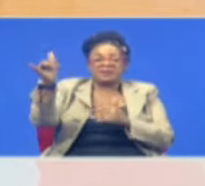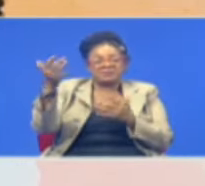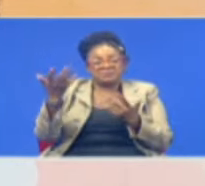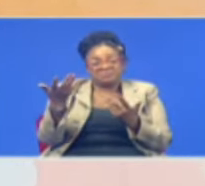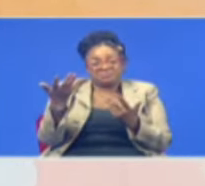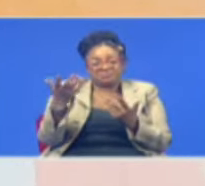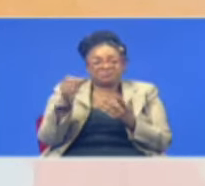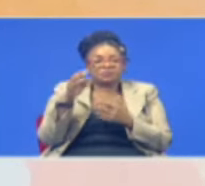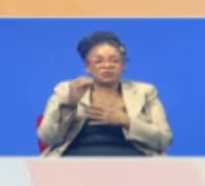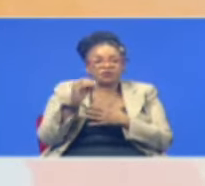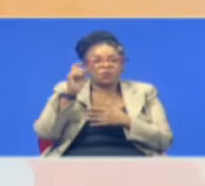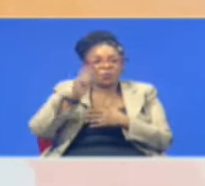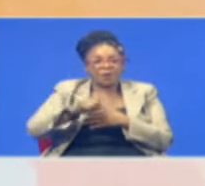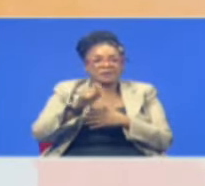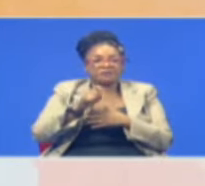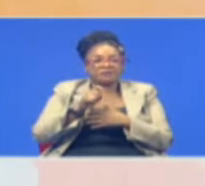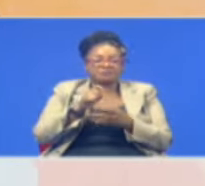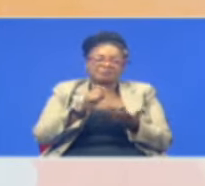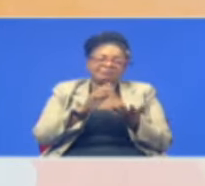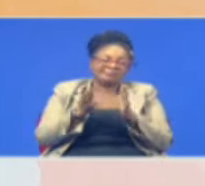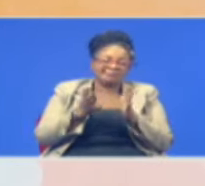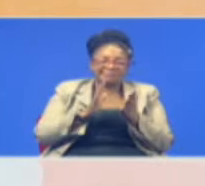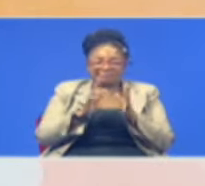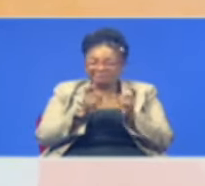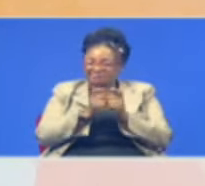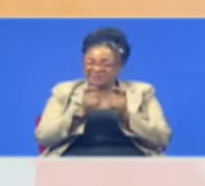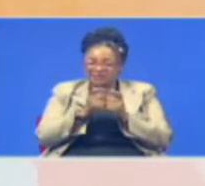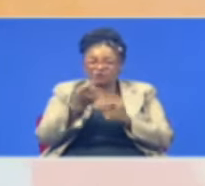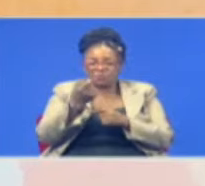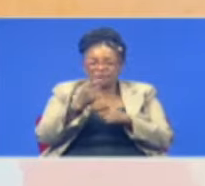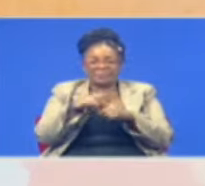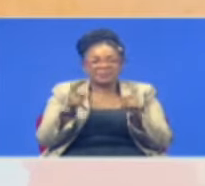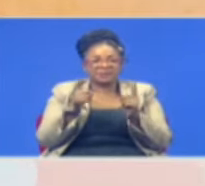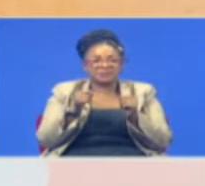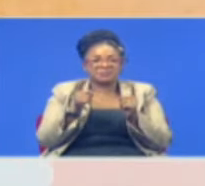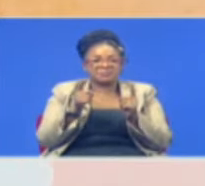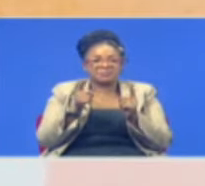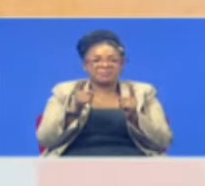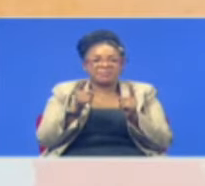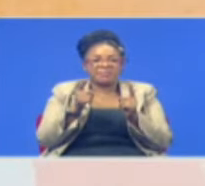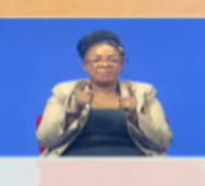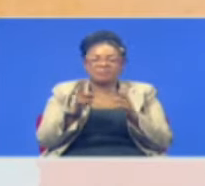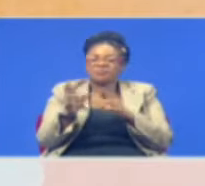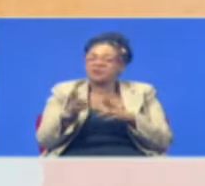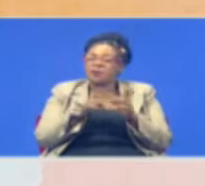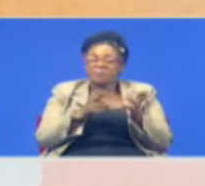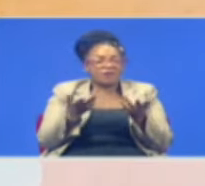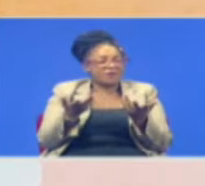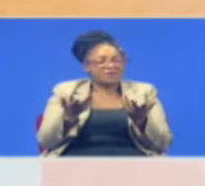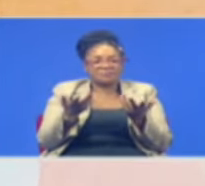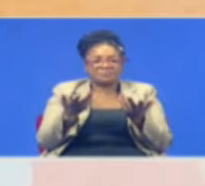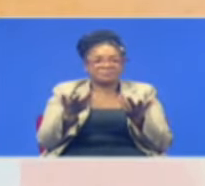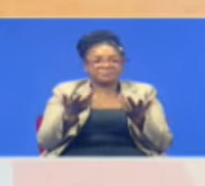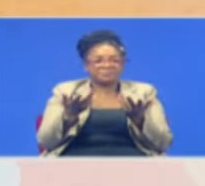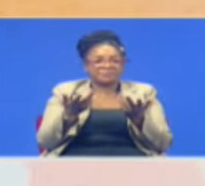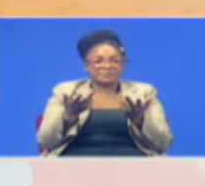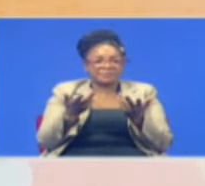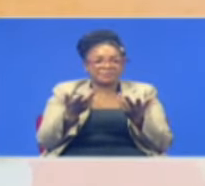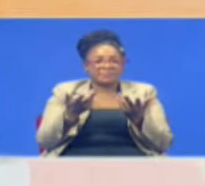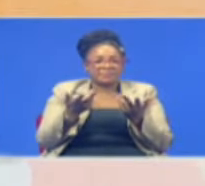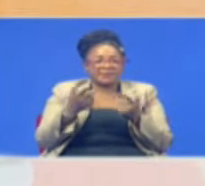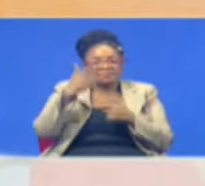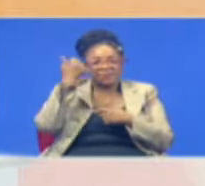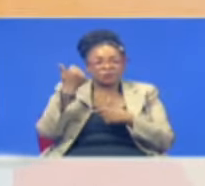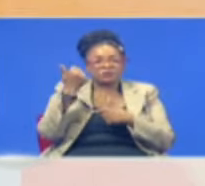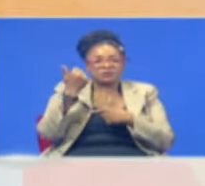Lazima uhatike kidogo lakini nikutake tu ni kawaida imekuwa ni kwetu ni kawaida juu